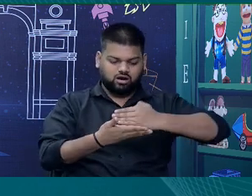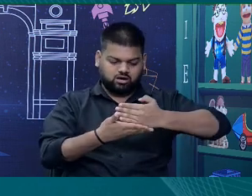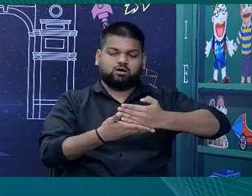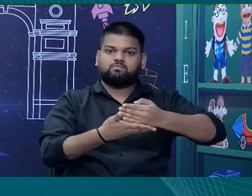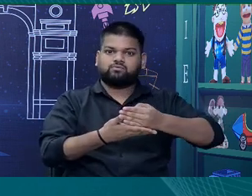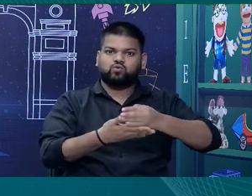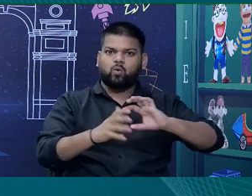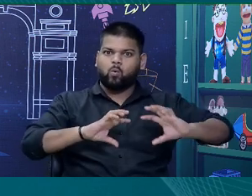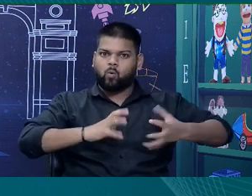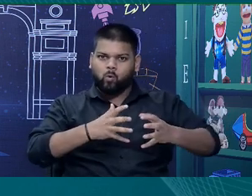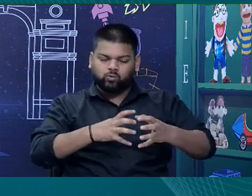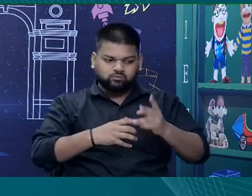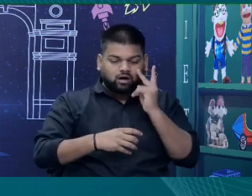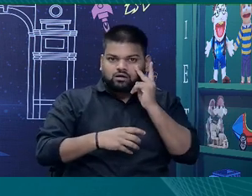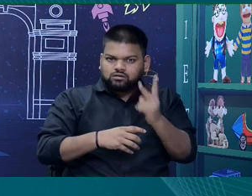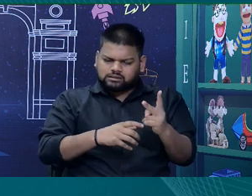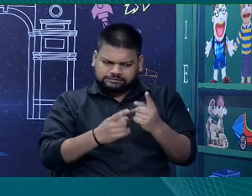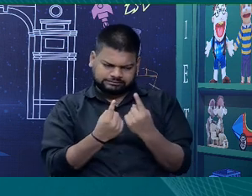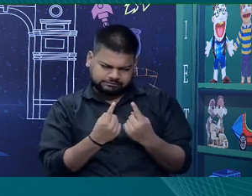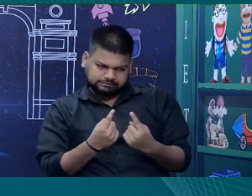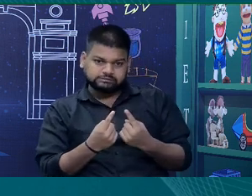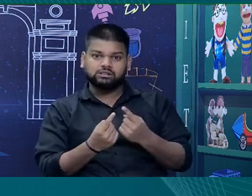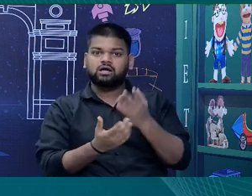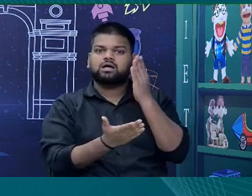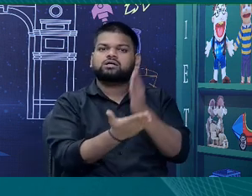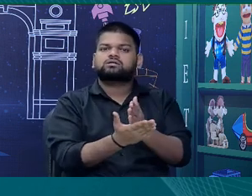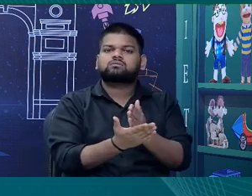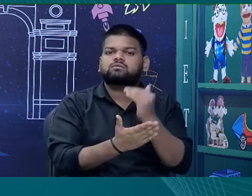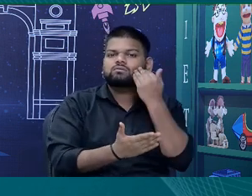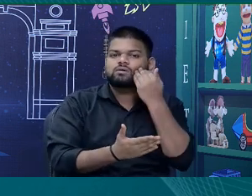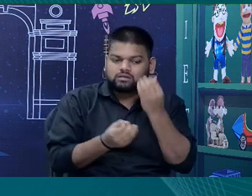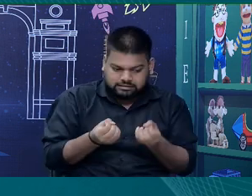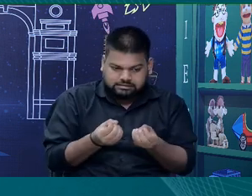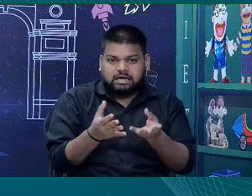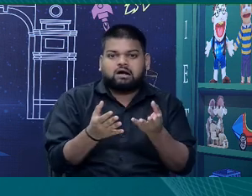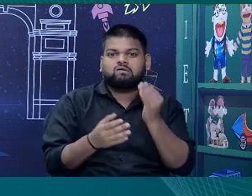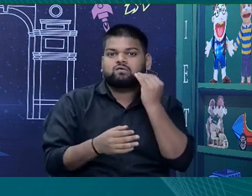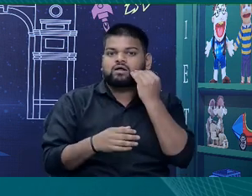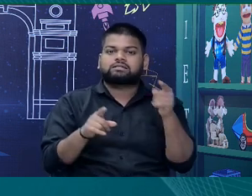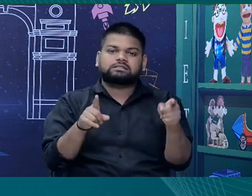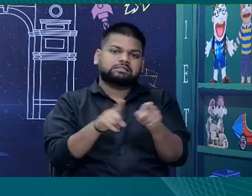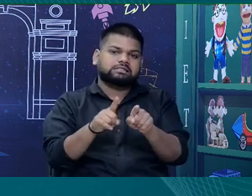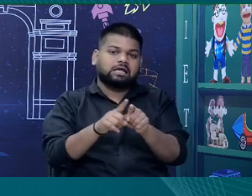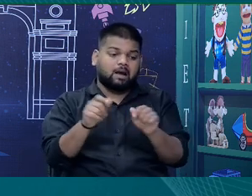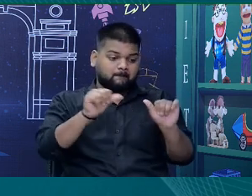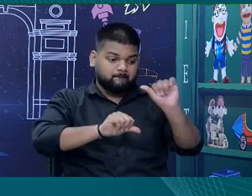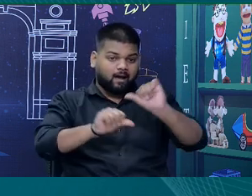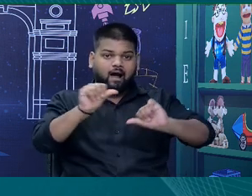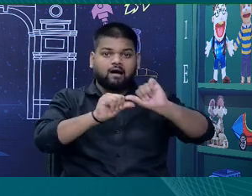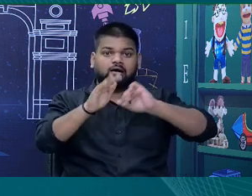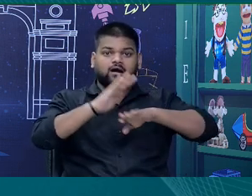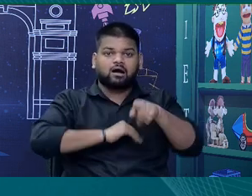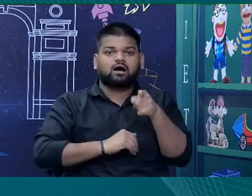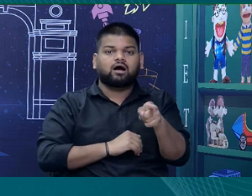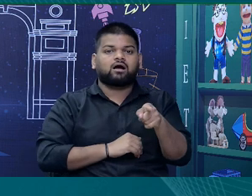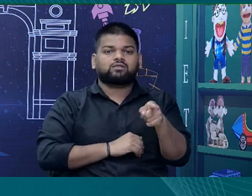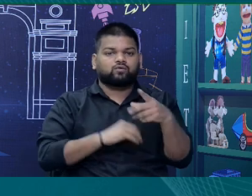कम मुझे स्टॉप करना है ऐसे ही हम मेडिसिन में भी इसका यूटिलाइज करते हैं उसे करते हैं